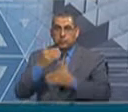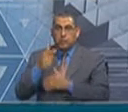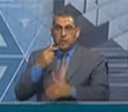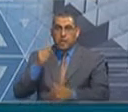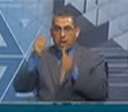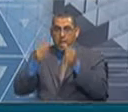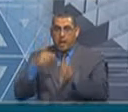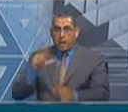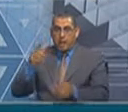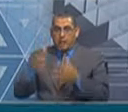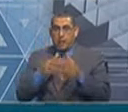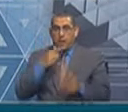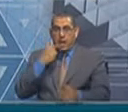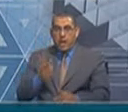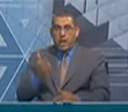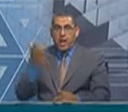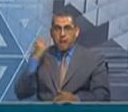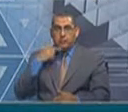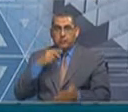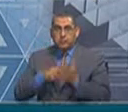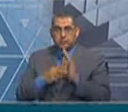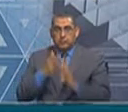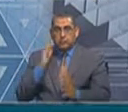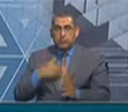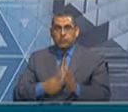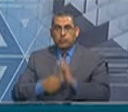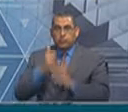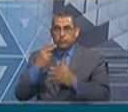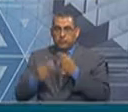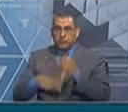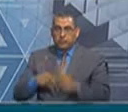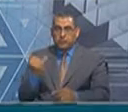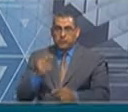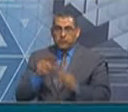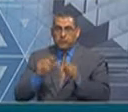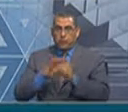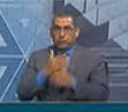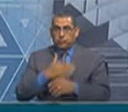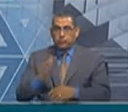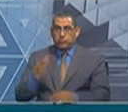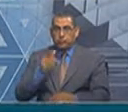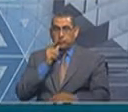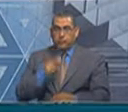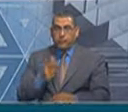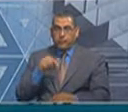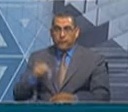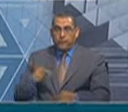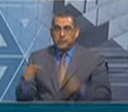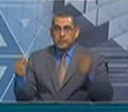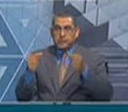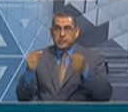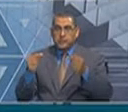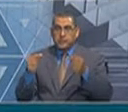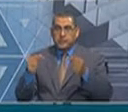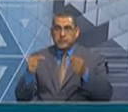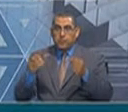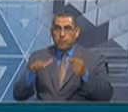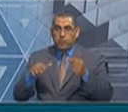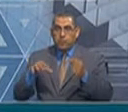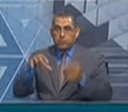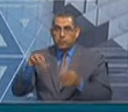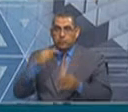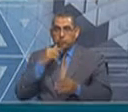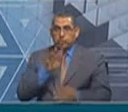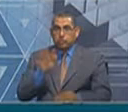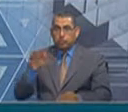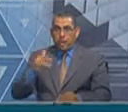الأمريكي دونالد ترامب فيما يخص الحقيقة التغلب على جائحة كورونا. هناك بعض الصراعات يعني الموجودة في منطقة